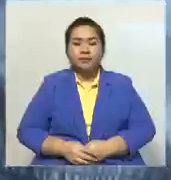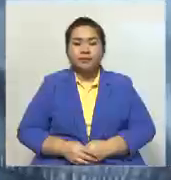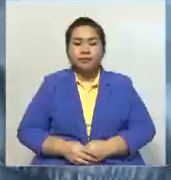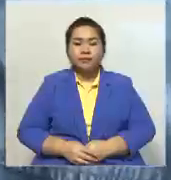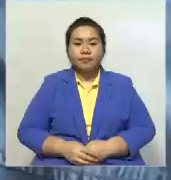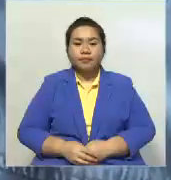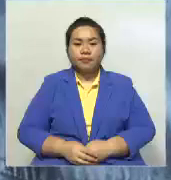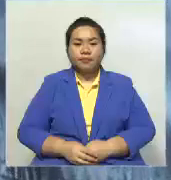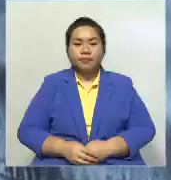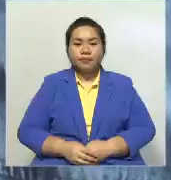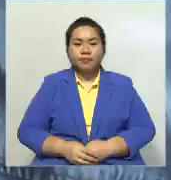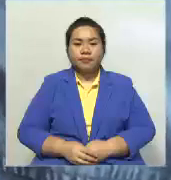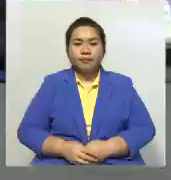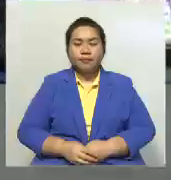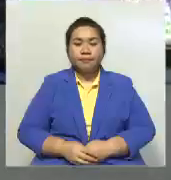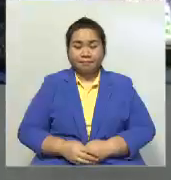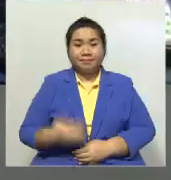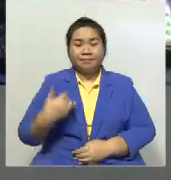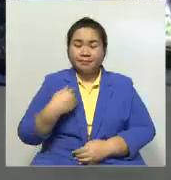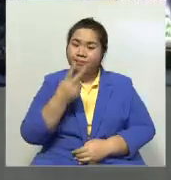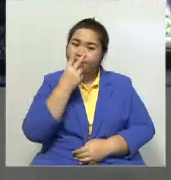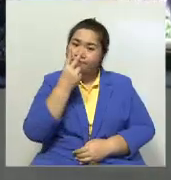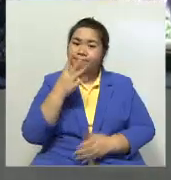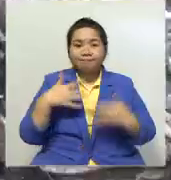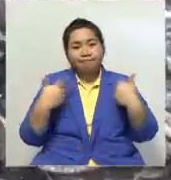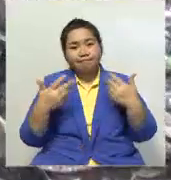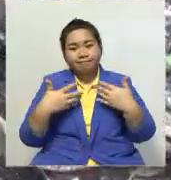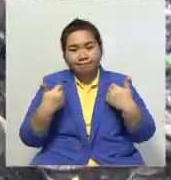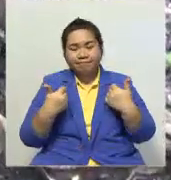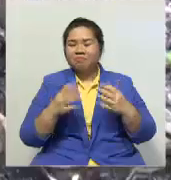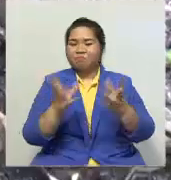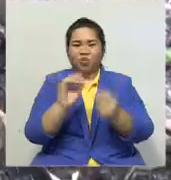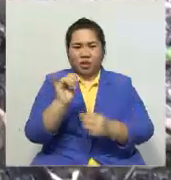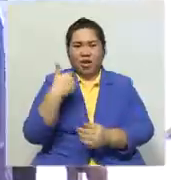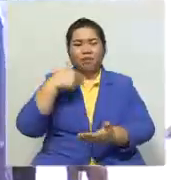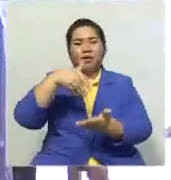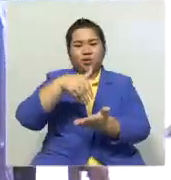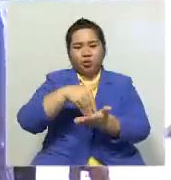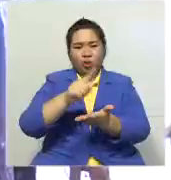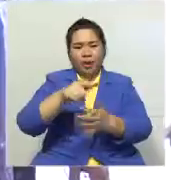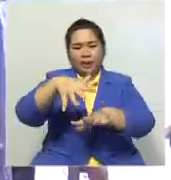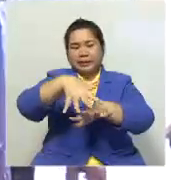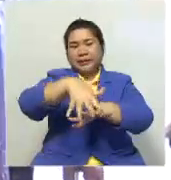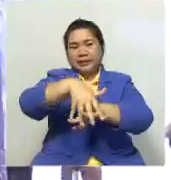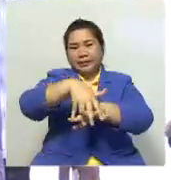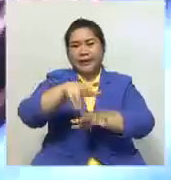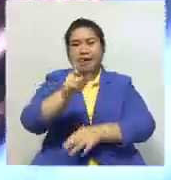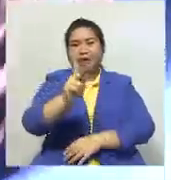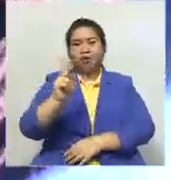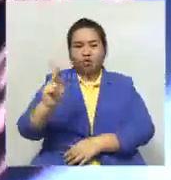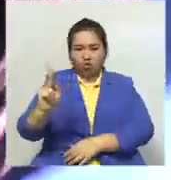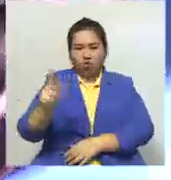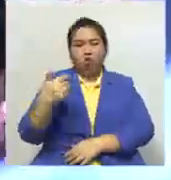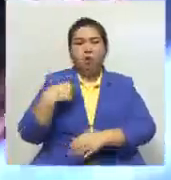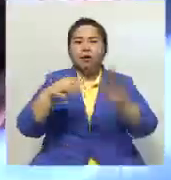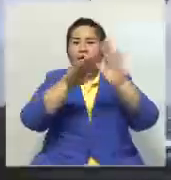มผมมาเอาเหียด เดินชมกันจนเพลินนะคะยังไม่หมดค่ะยังมีศูนย์เรียนรู้การทอเสือกกให้ได้ศึกษาขั้นตอนกระบวน